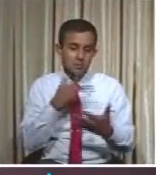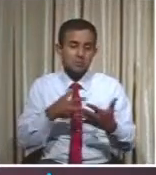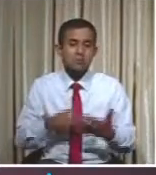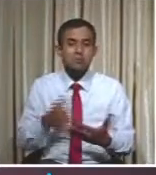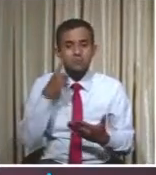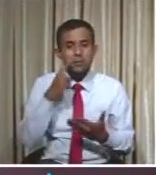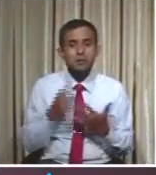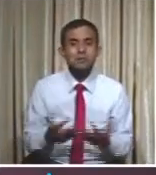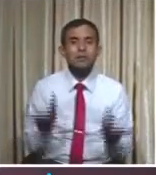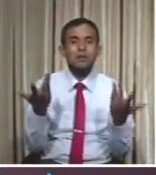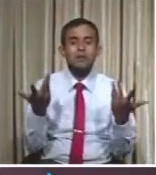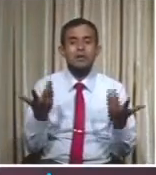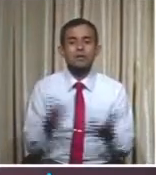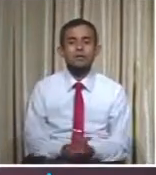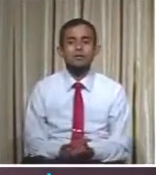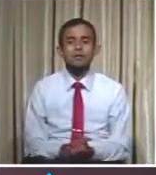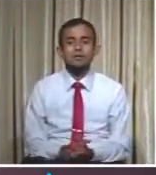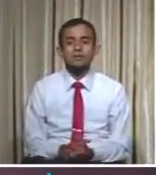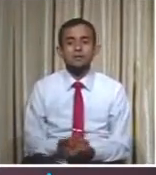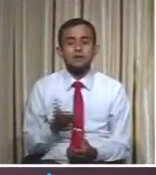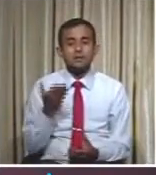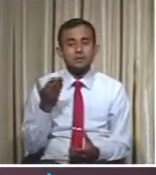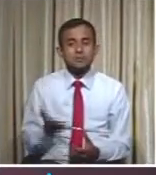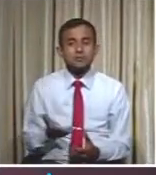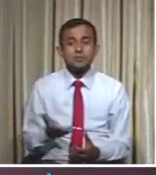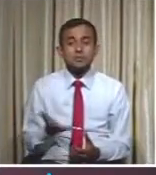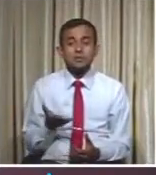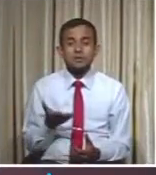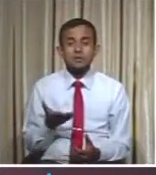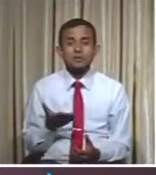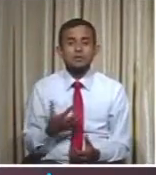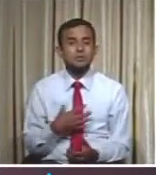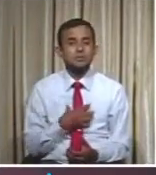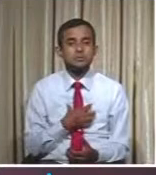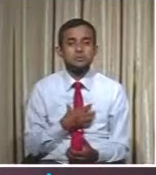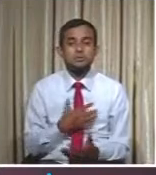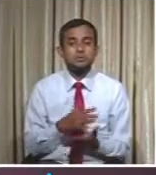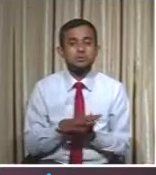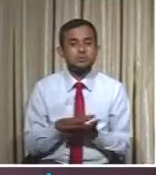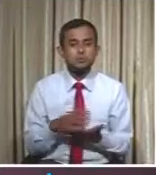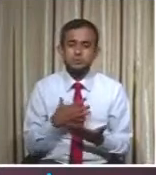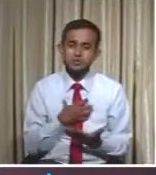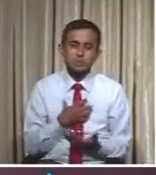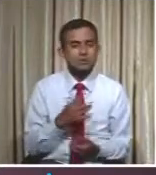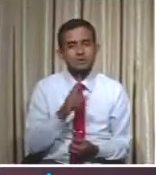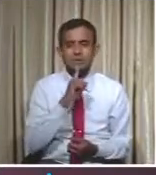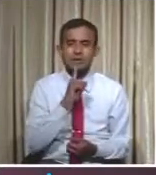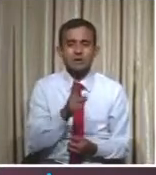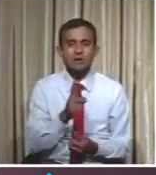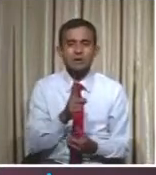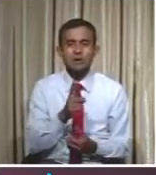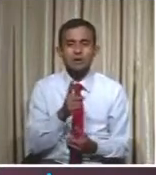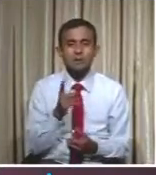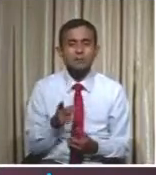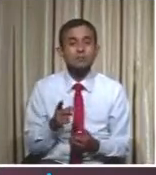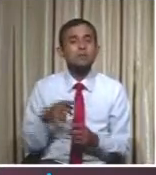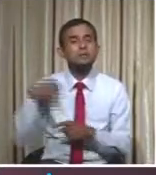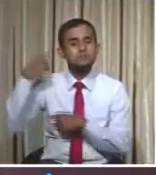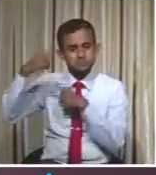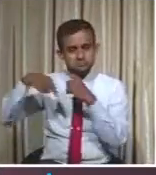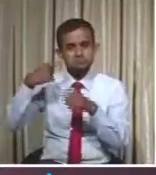වෙන්න බෑ. ඇත්ත වශයෙන්ම මේක අතිශයින්ම කනගාටුවෙන් වුණත් කියන්න වෙනවා